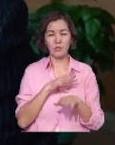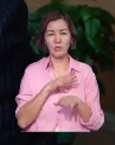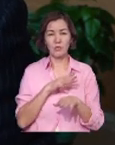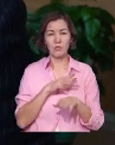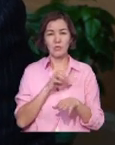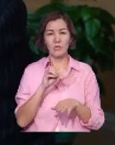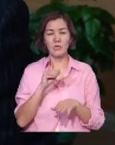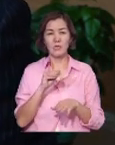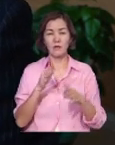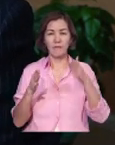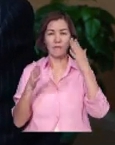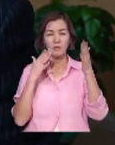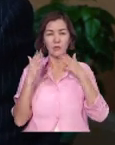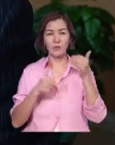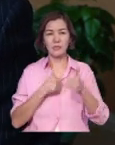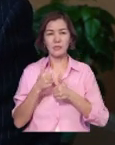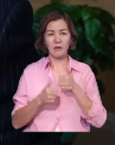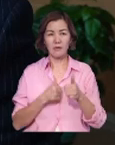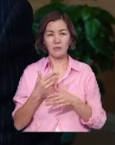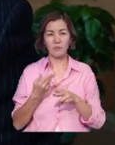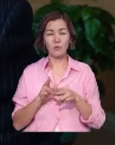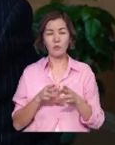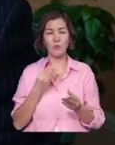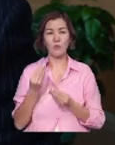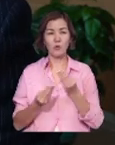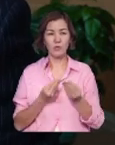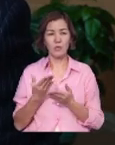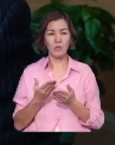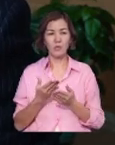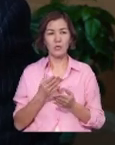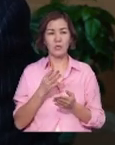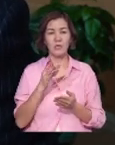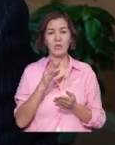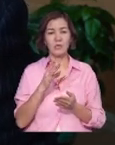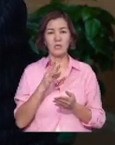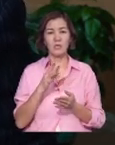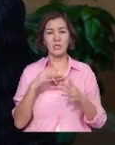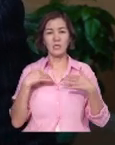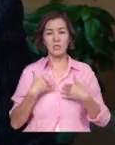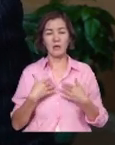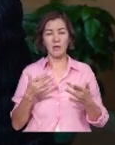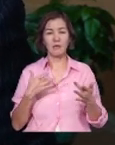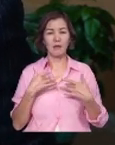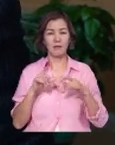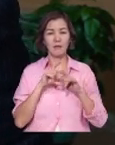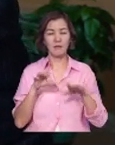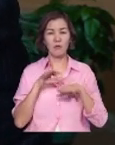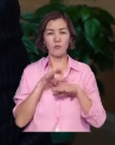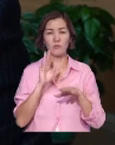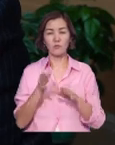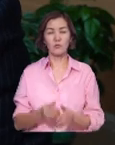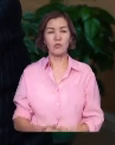жайдарман ойыны. Дегенмен де биылғы жылы біз бұл ойынды Бекен Рим атындағы драма театрының залында өткізетін